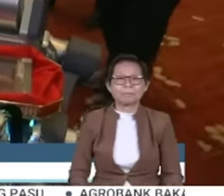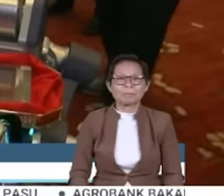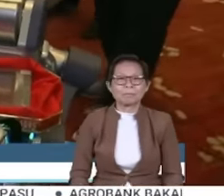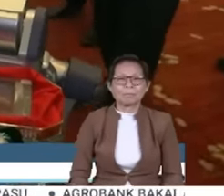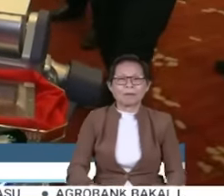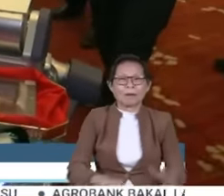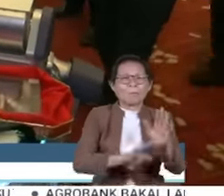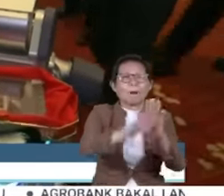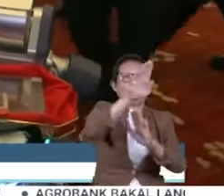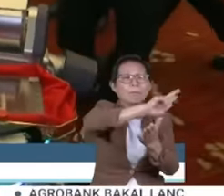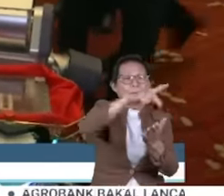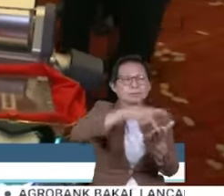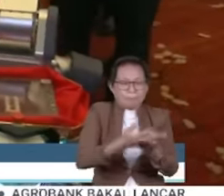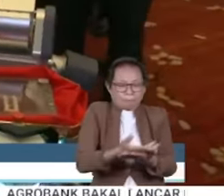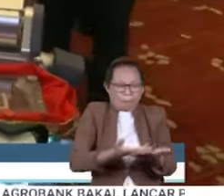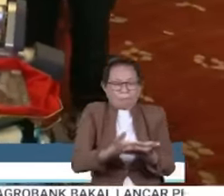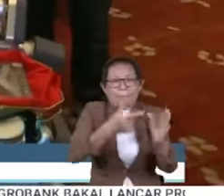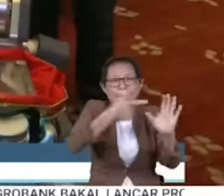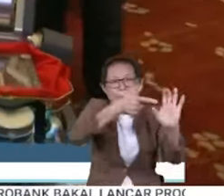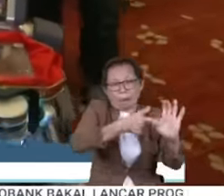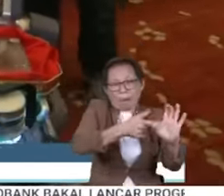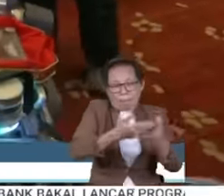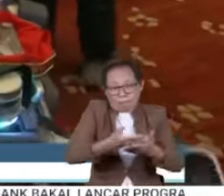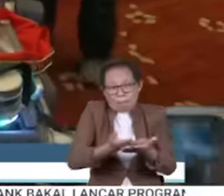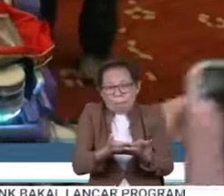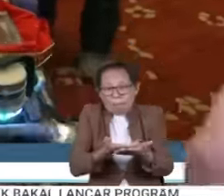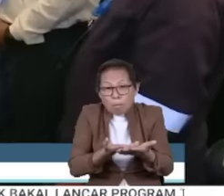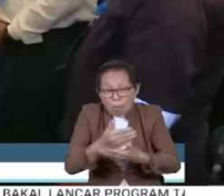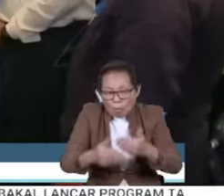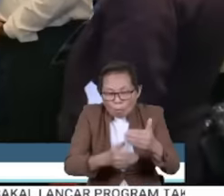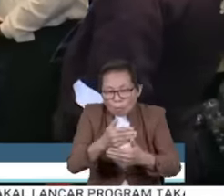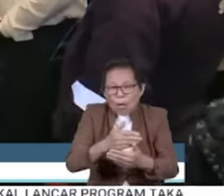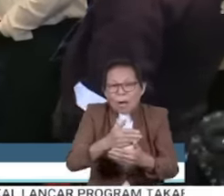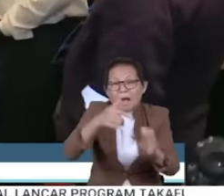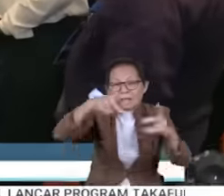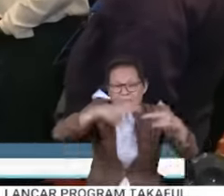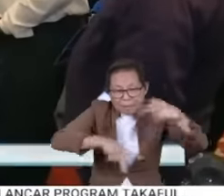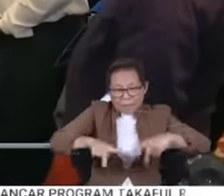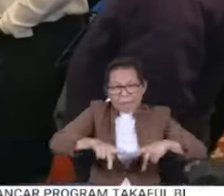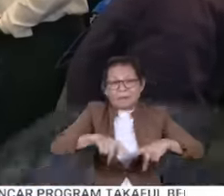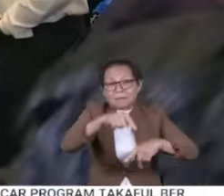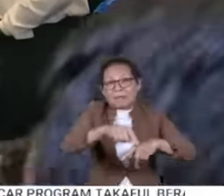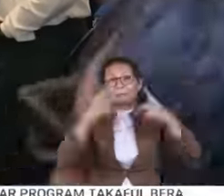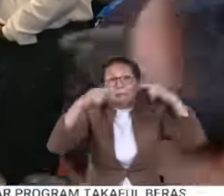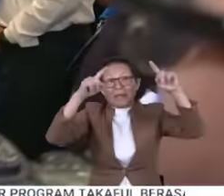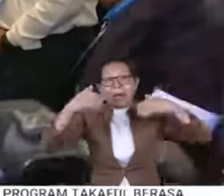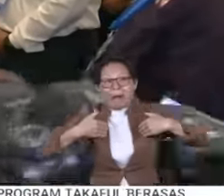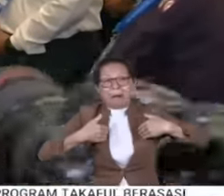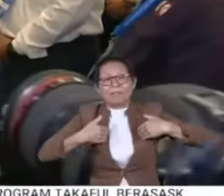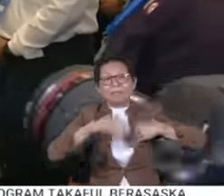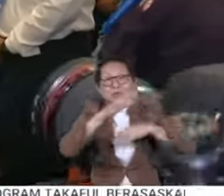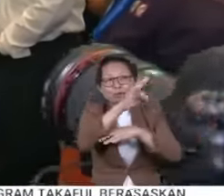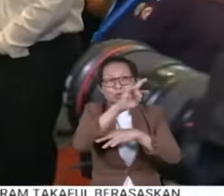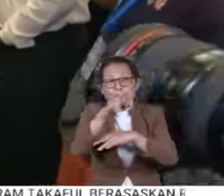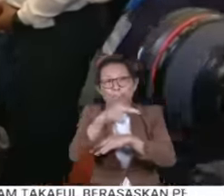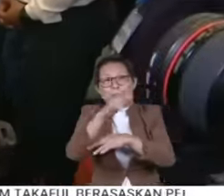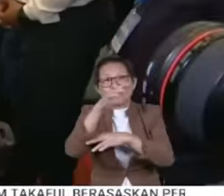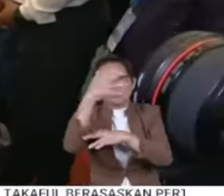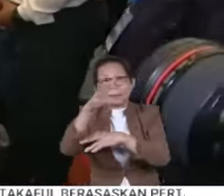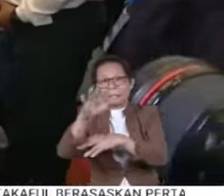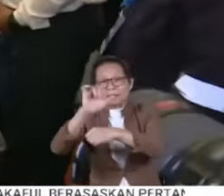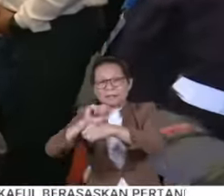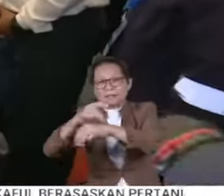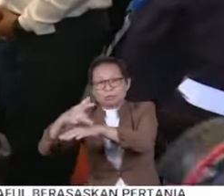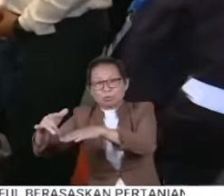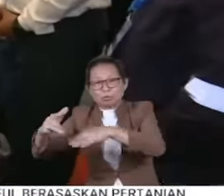pembangunan pusat penapisan minyak dan pemrosesan Petrokimia di vipc tersebut juga berjaya mewujudkan 7.415